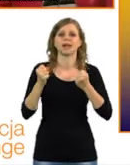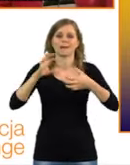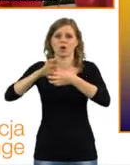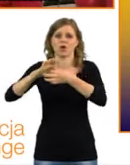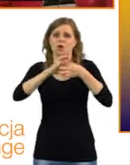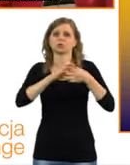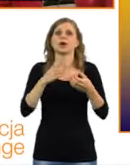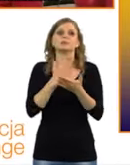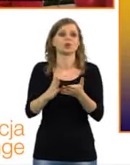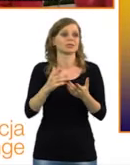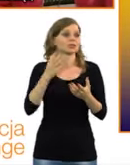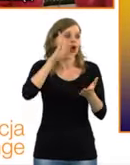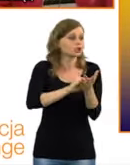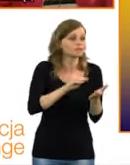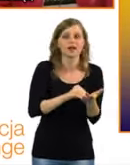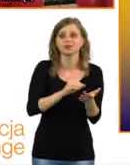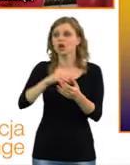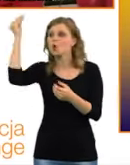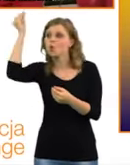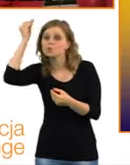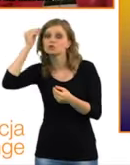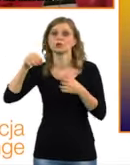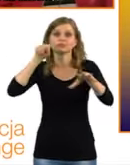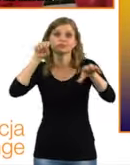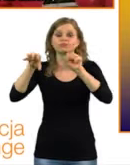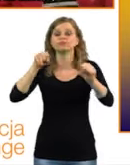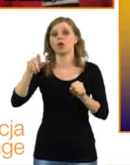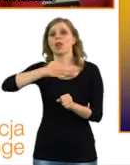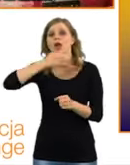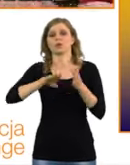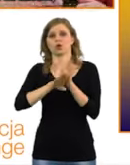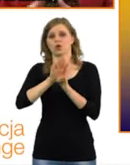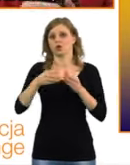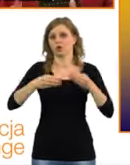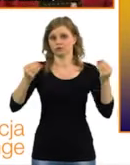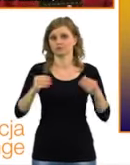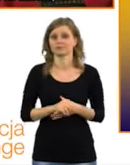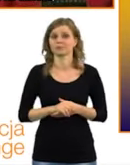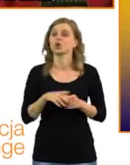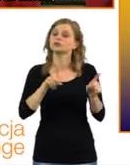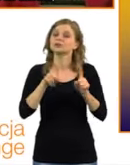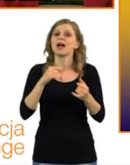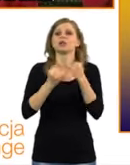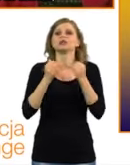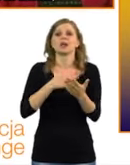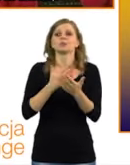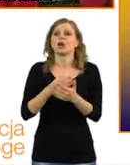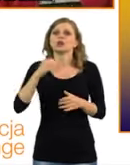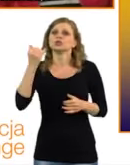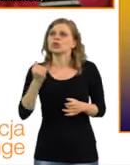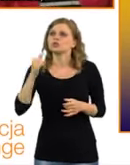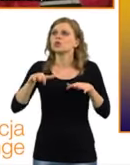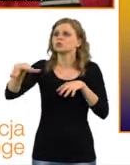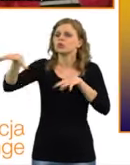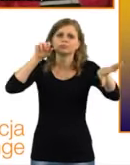uczenie się nabywania doświadczenia. Krótko mówiąc, jeżeli im więcej bodźców będzie oddziaływało na